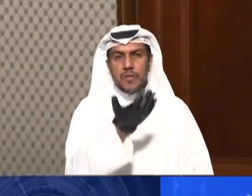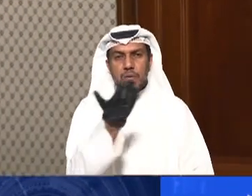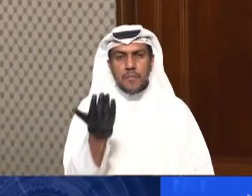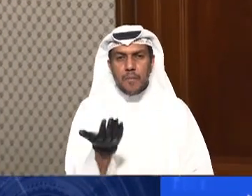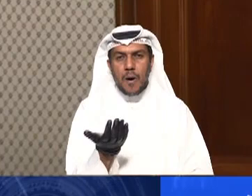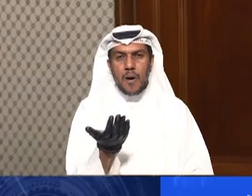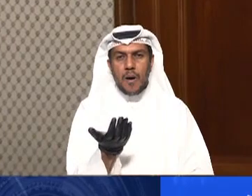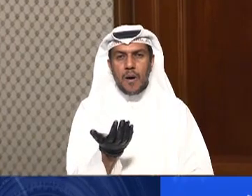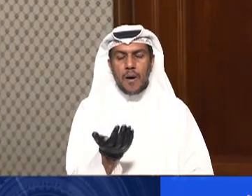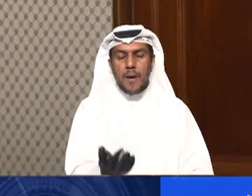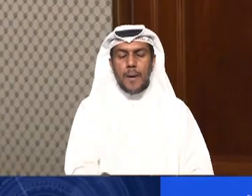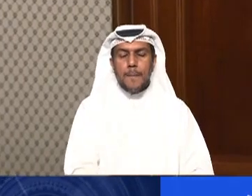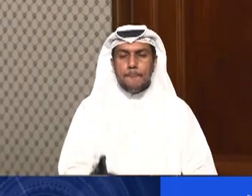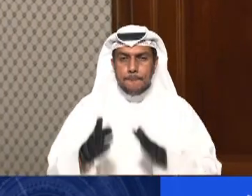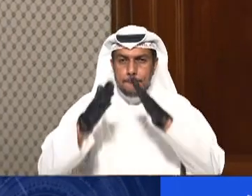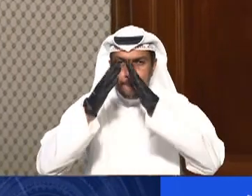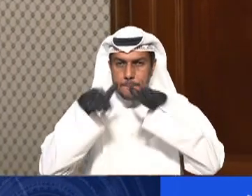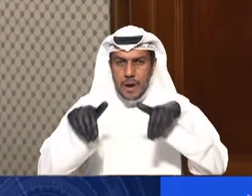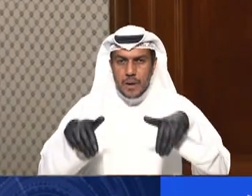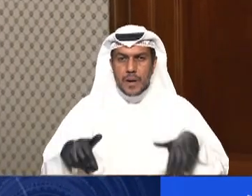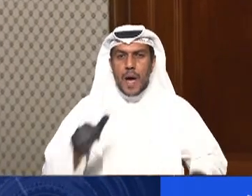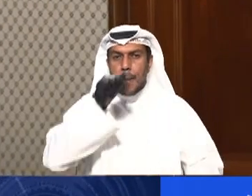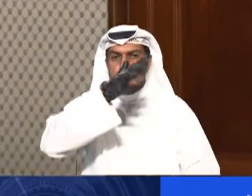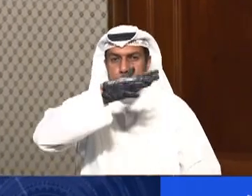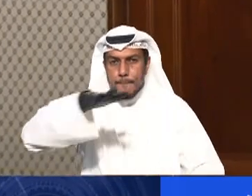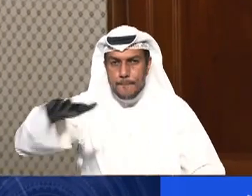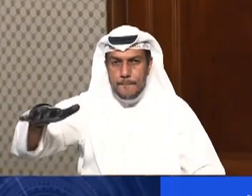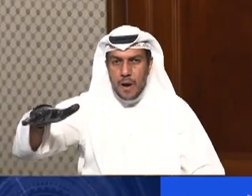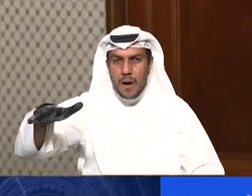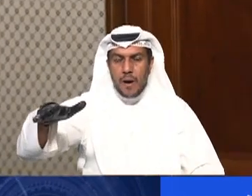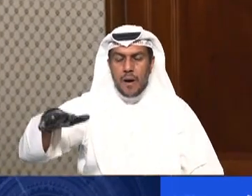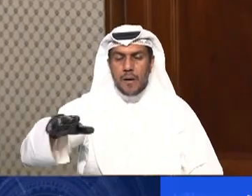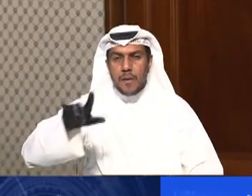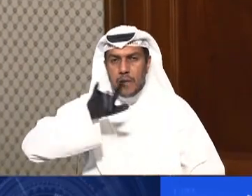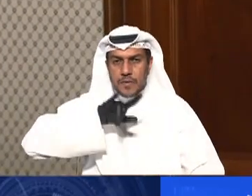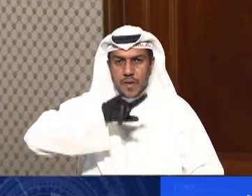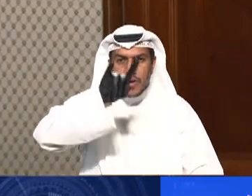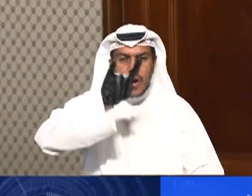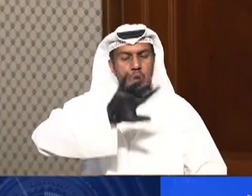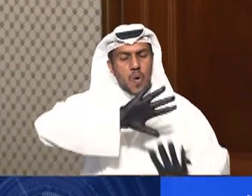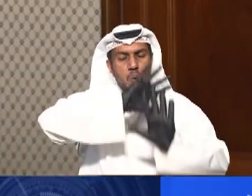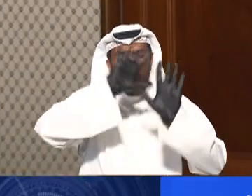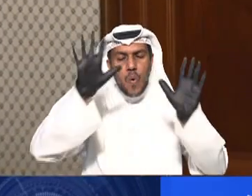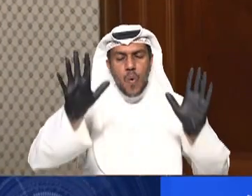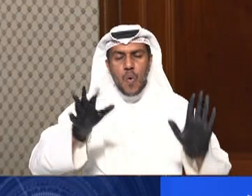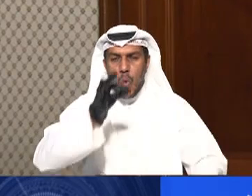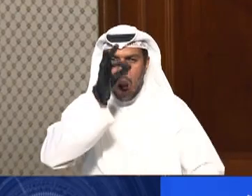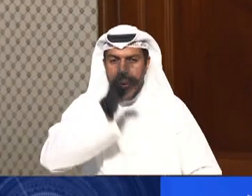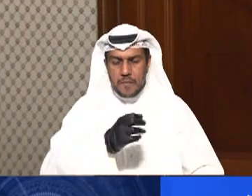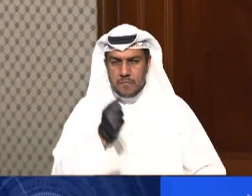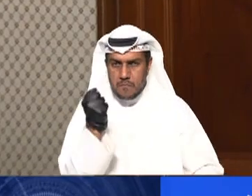البر والبحر والجو لتعزيز هذا المخزون الغذائي. أيضا مخزون